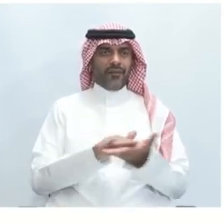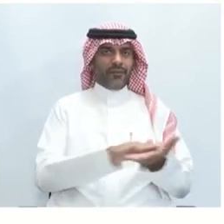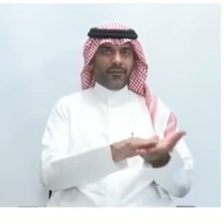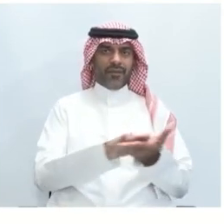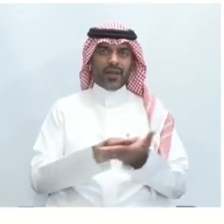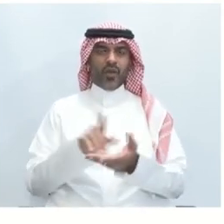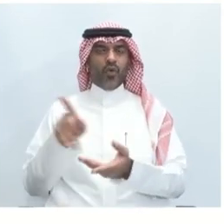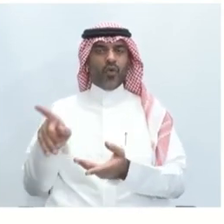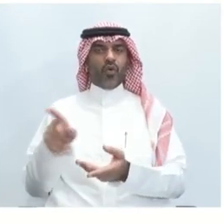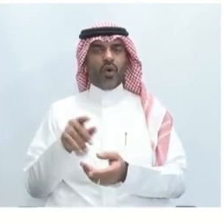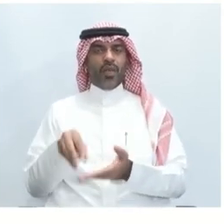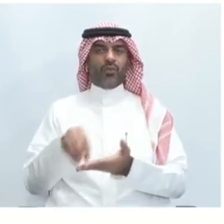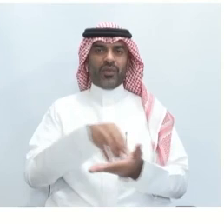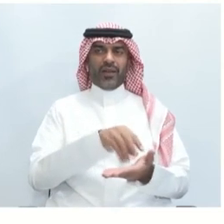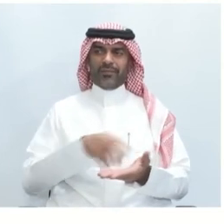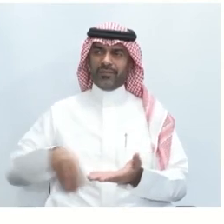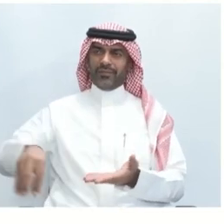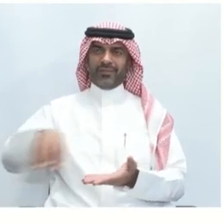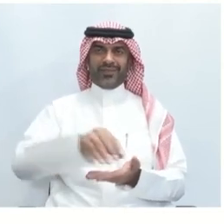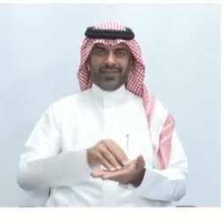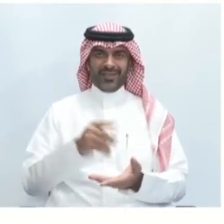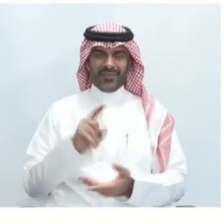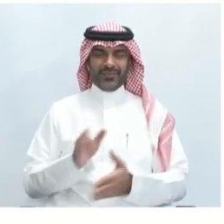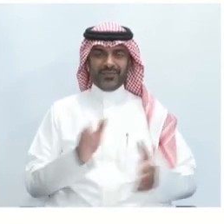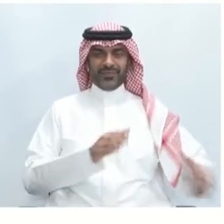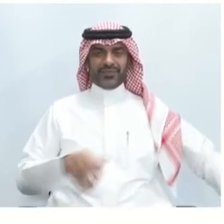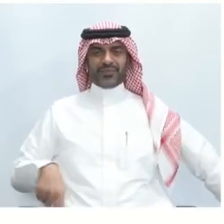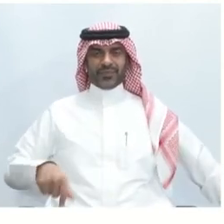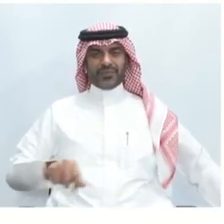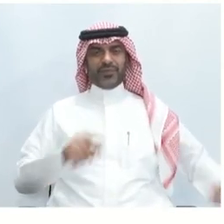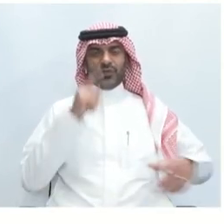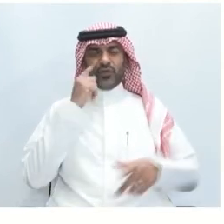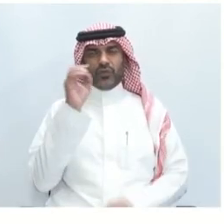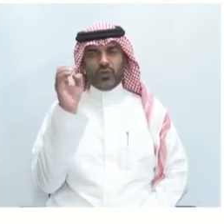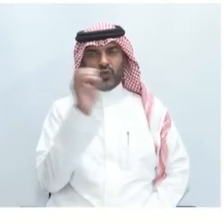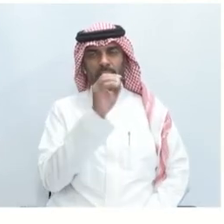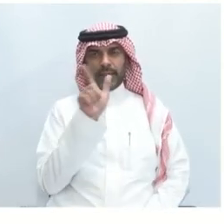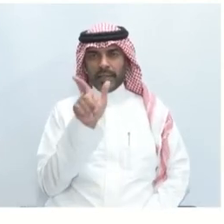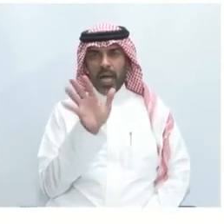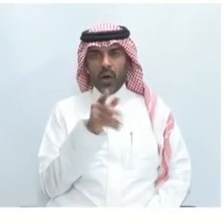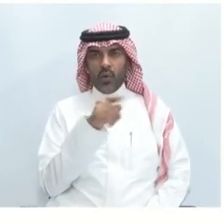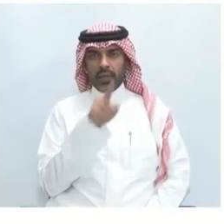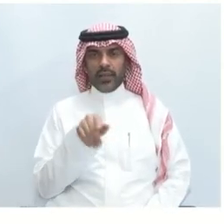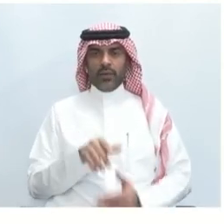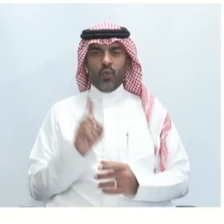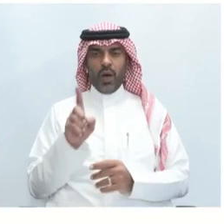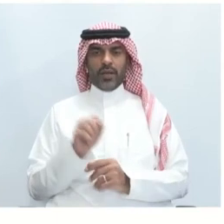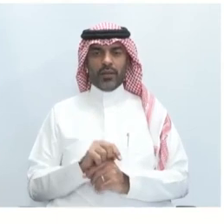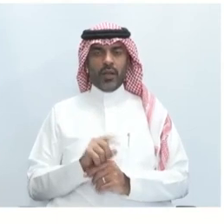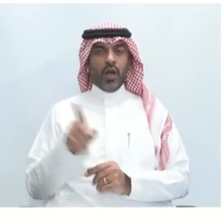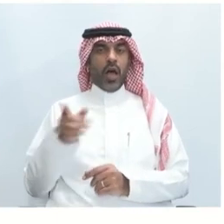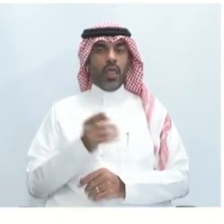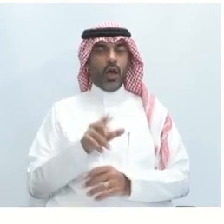تعتبر روبوت متنقل طيب حدد الجمله ما اذا كانت صحيحه او خطا فيما يليه واحد